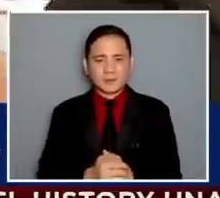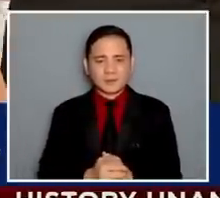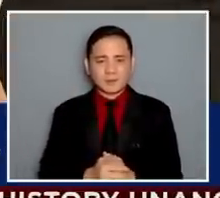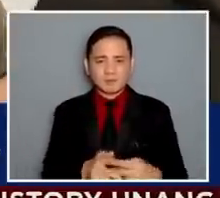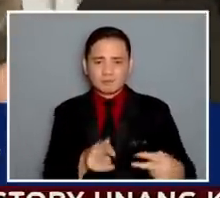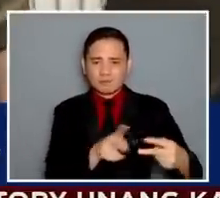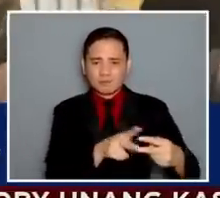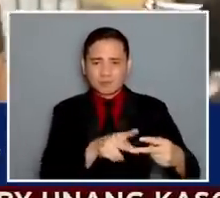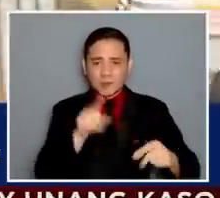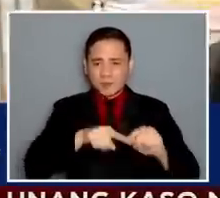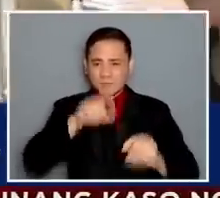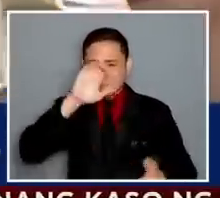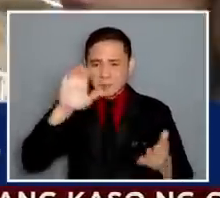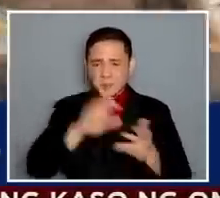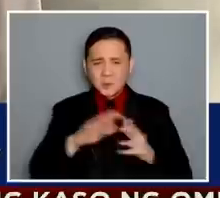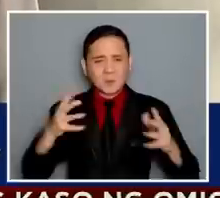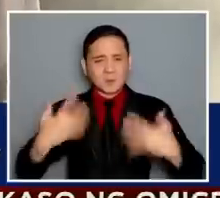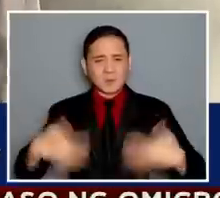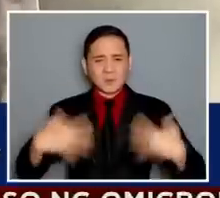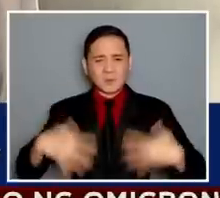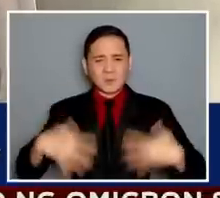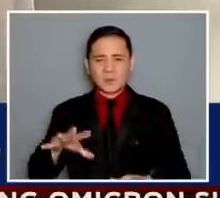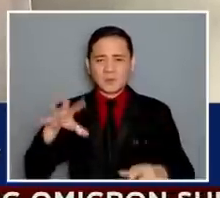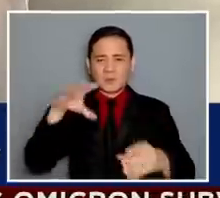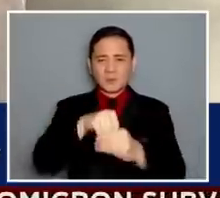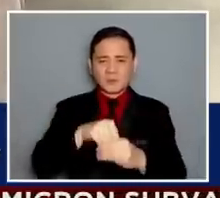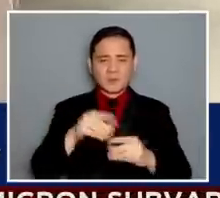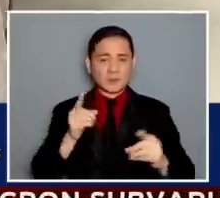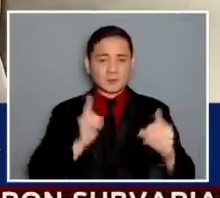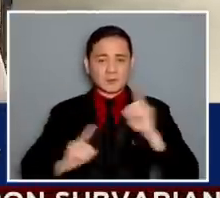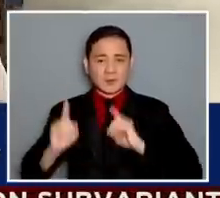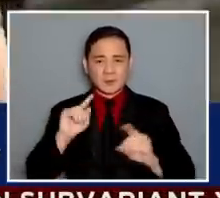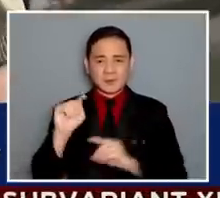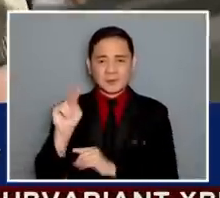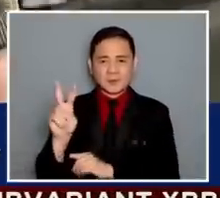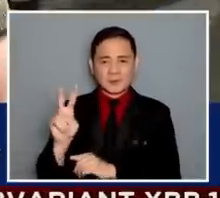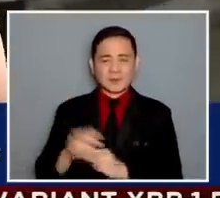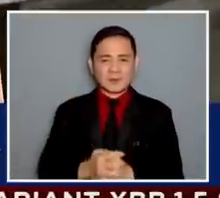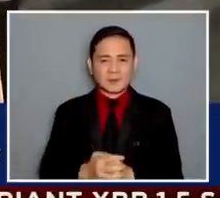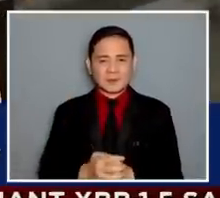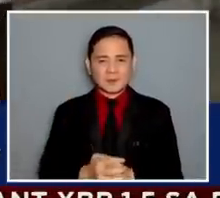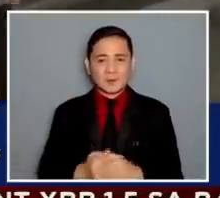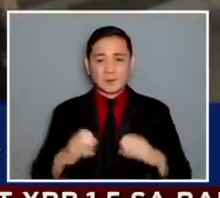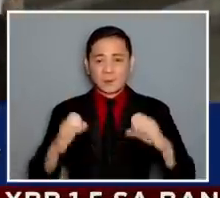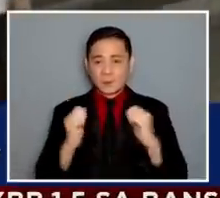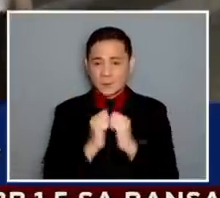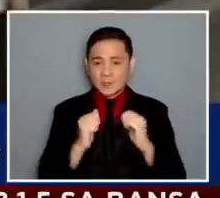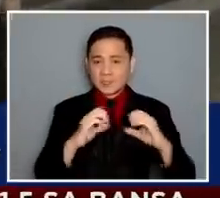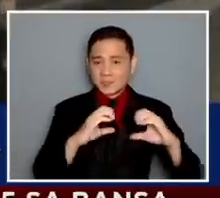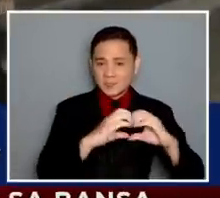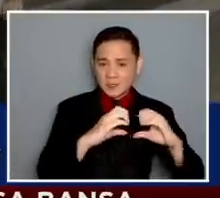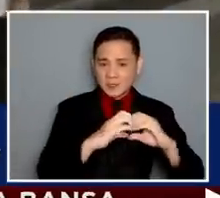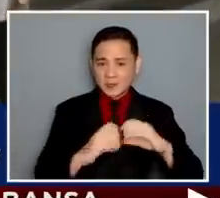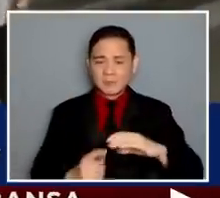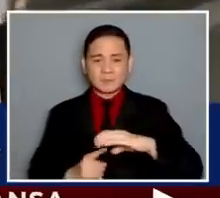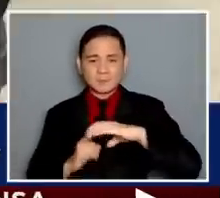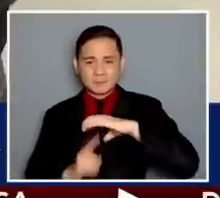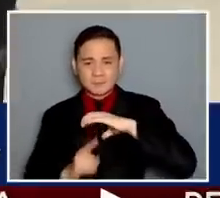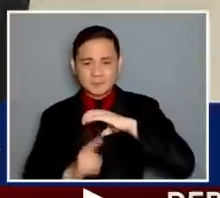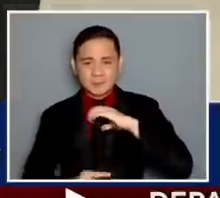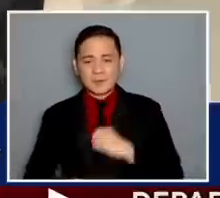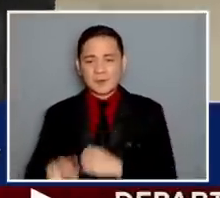Gabby na magiging bahagi sila ng groundbreaking serye na isang co-production ng GMA, ABS-CBN at